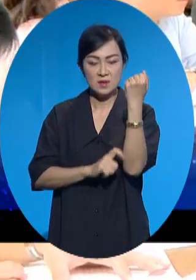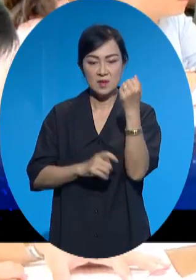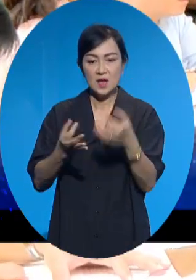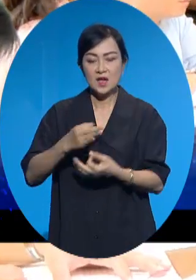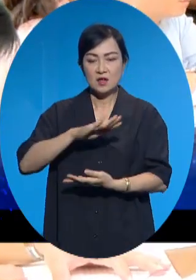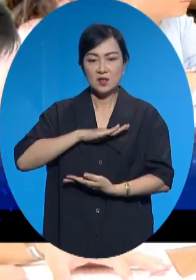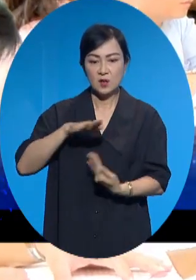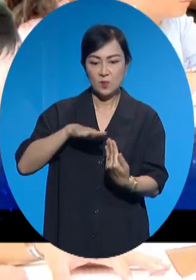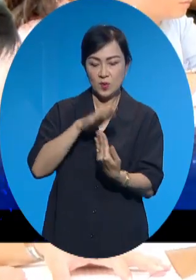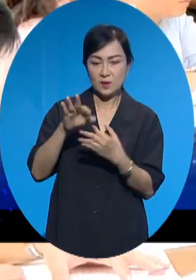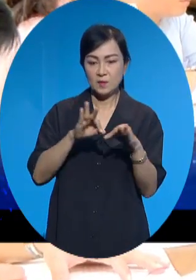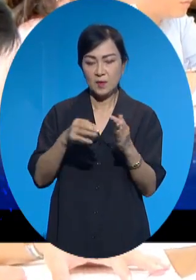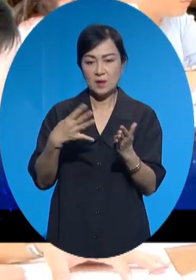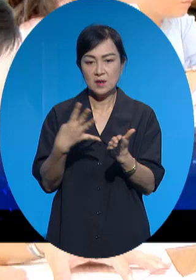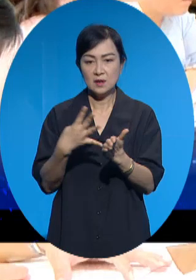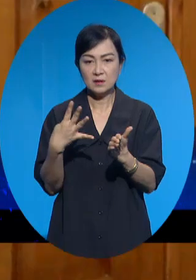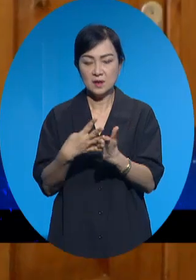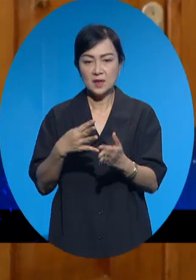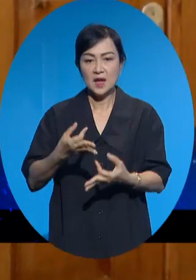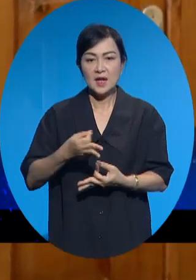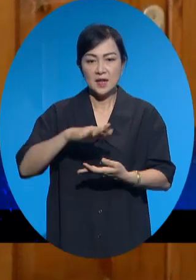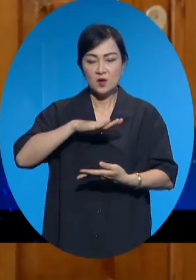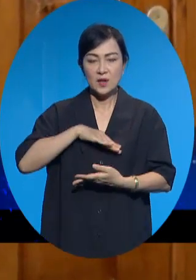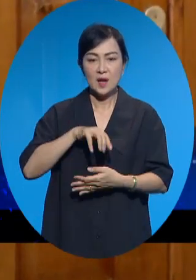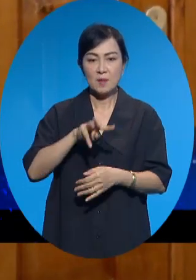tặng giải thưởng môi trường thành phố Hồ Chí Minh lần thứ 4, trao giải cho